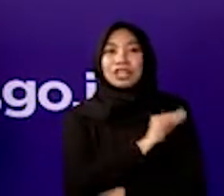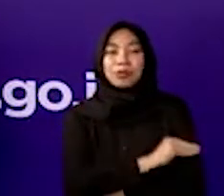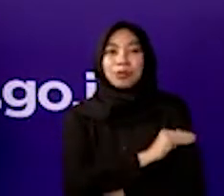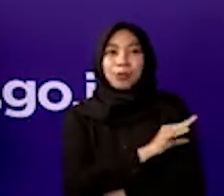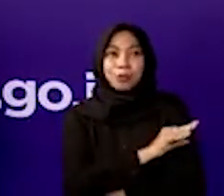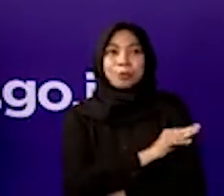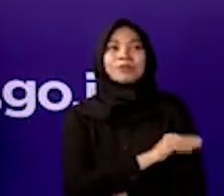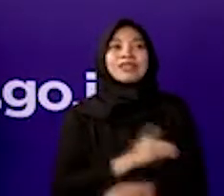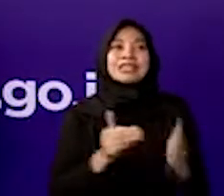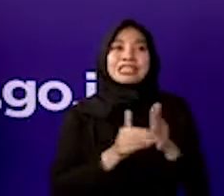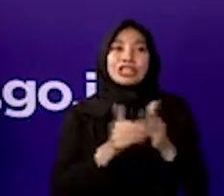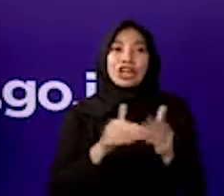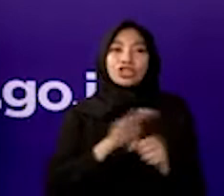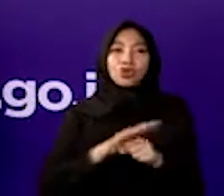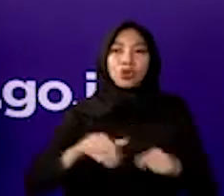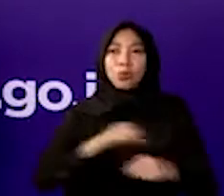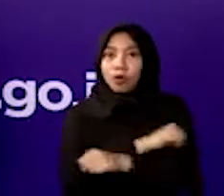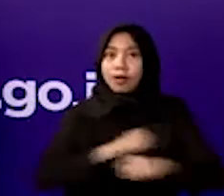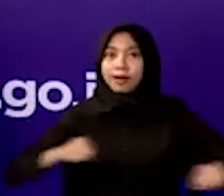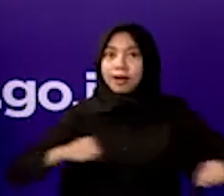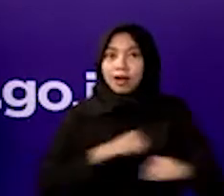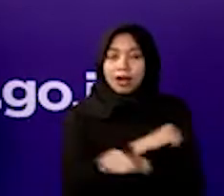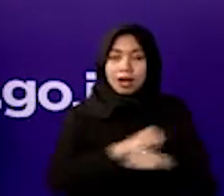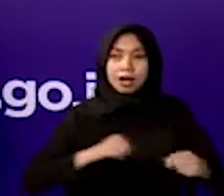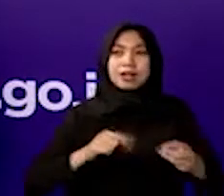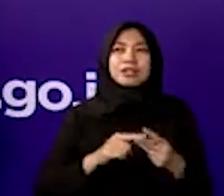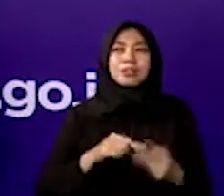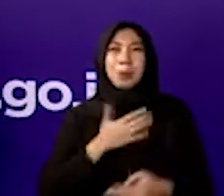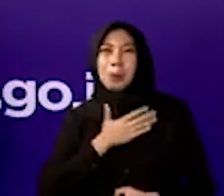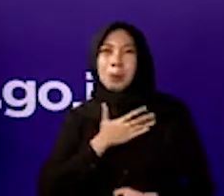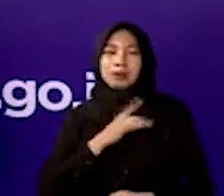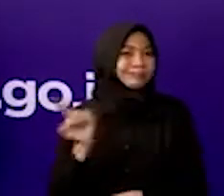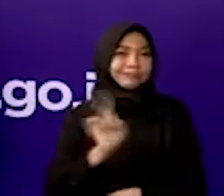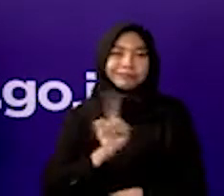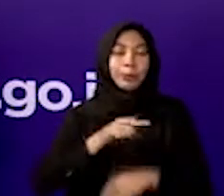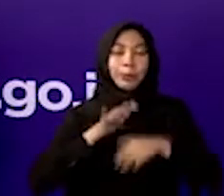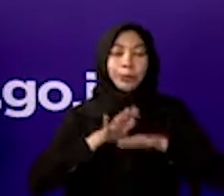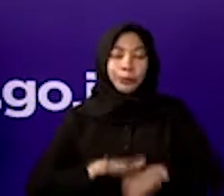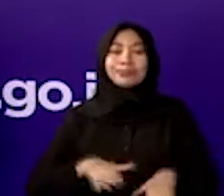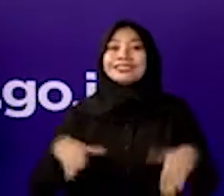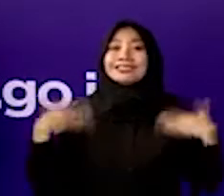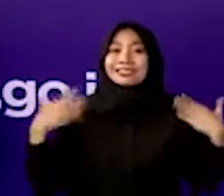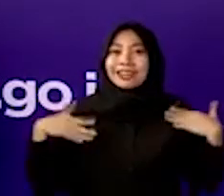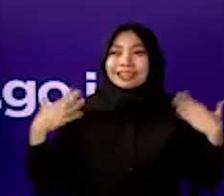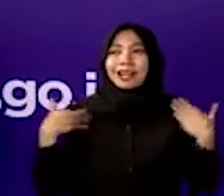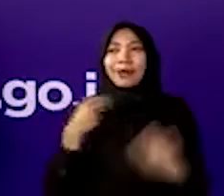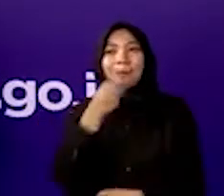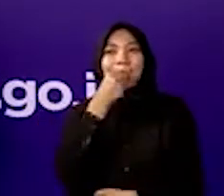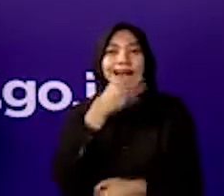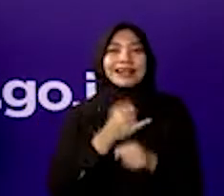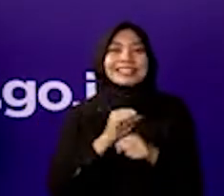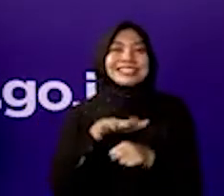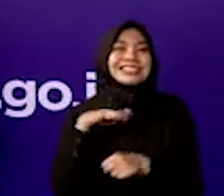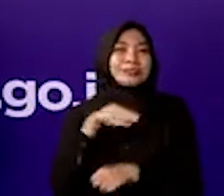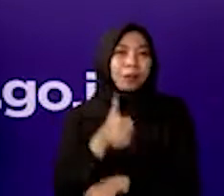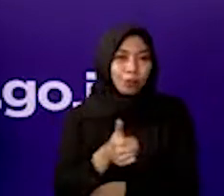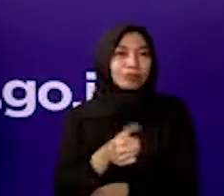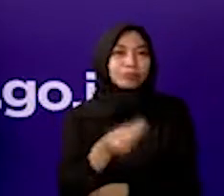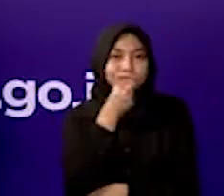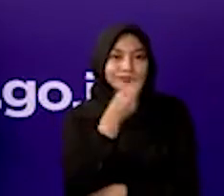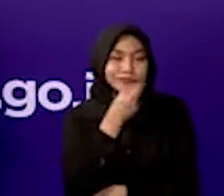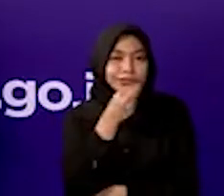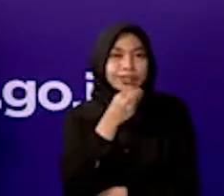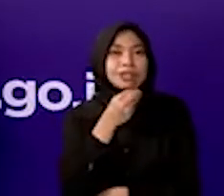istirahat yang cukup olahraga yang teratur tidak boleh panik Hati Harus gembira dan memakan makanan yang bergizi